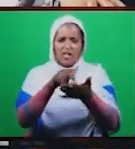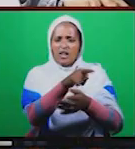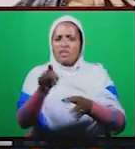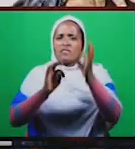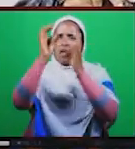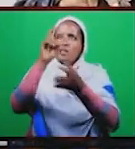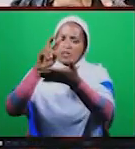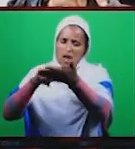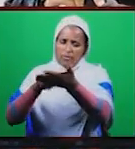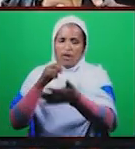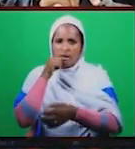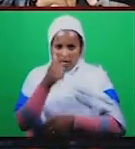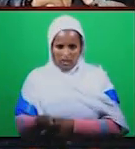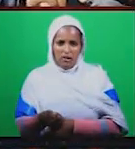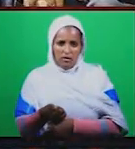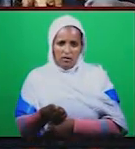ከመናነብልክ የናንተን ታሪክ እናነባለን